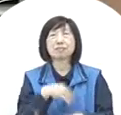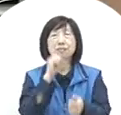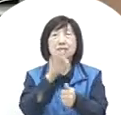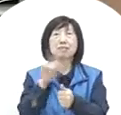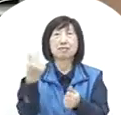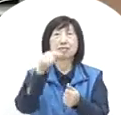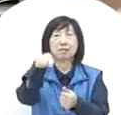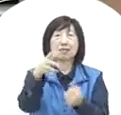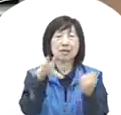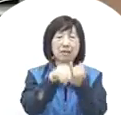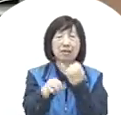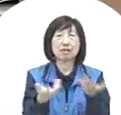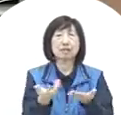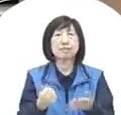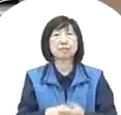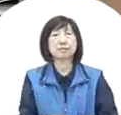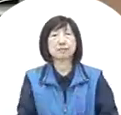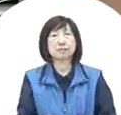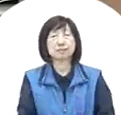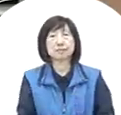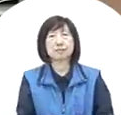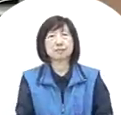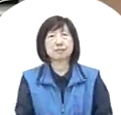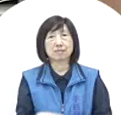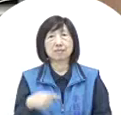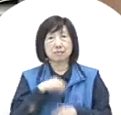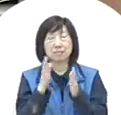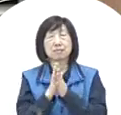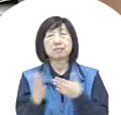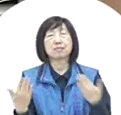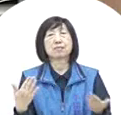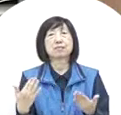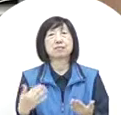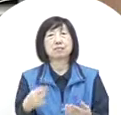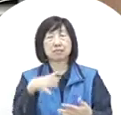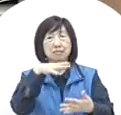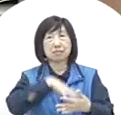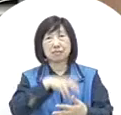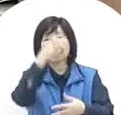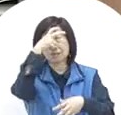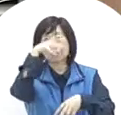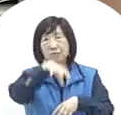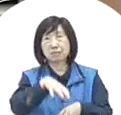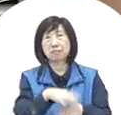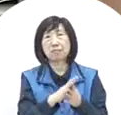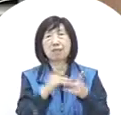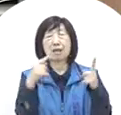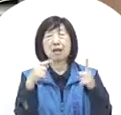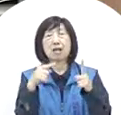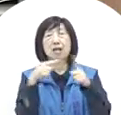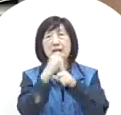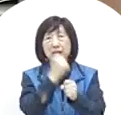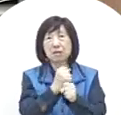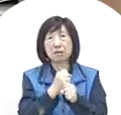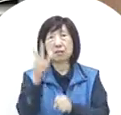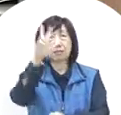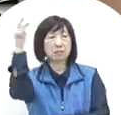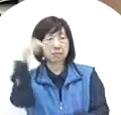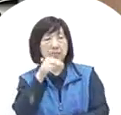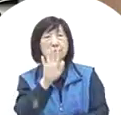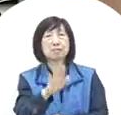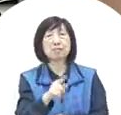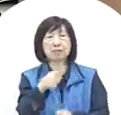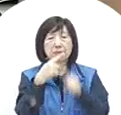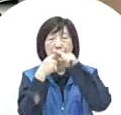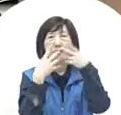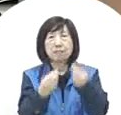案子啊，局长，我全盘掌握了。那你们内部，我说真的，人在做，大家都在看呐、 是， 没有秘密的、市长，跟你讲这个